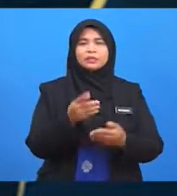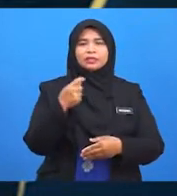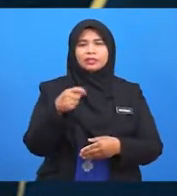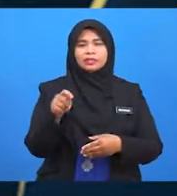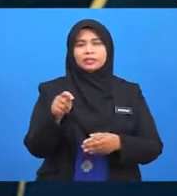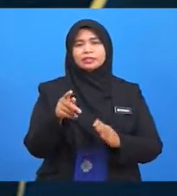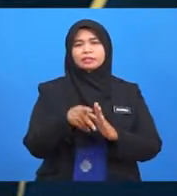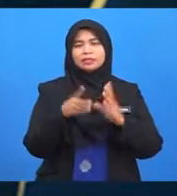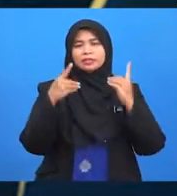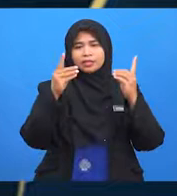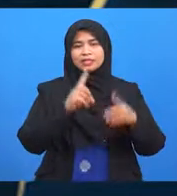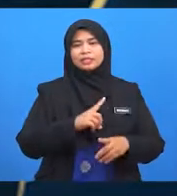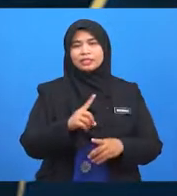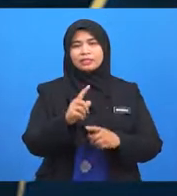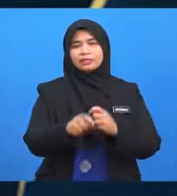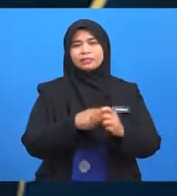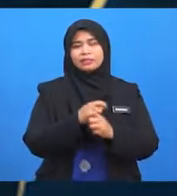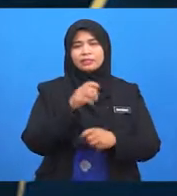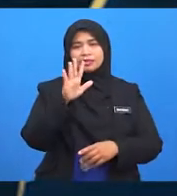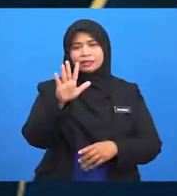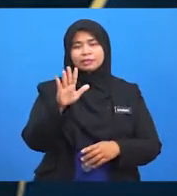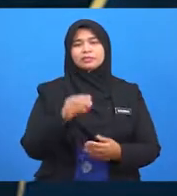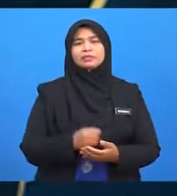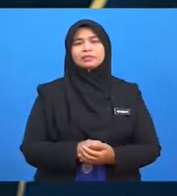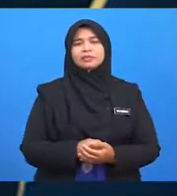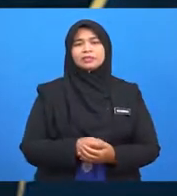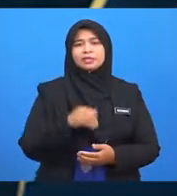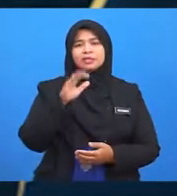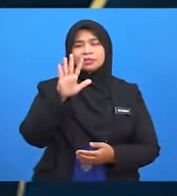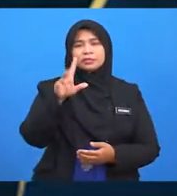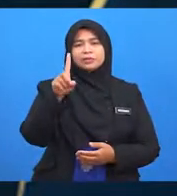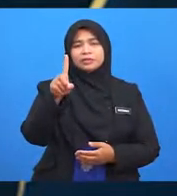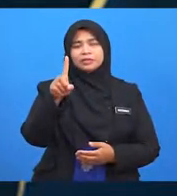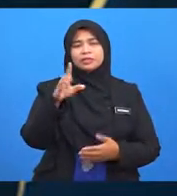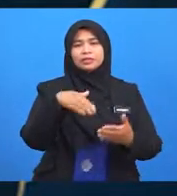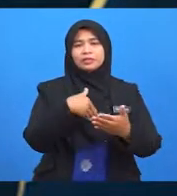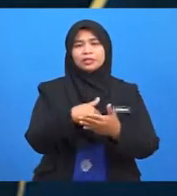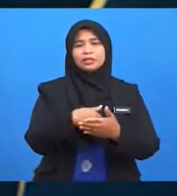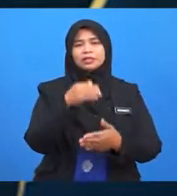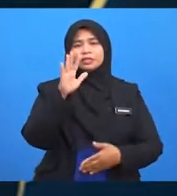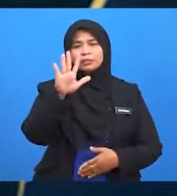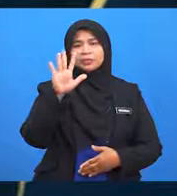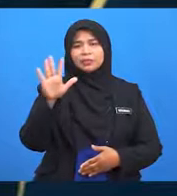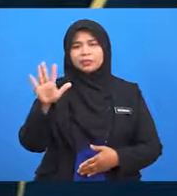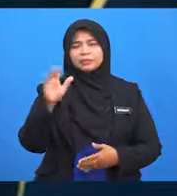Pendidikan Islam Tahun 5 masing-masing, halaman 51 hingga 55.